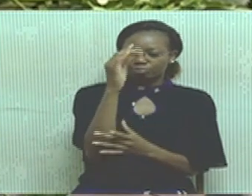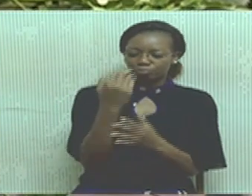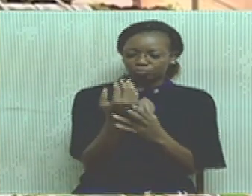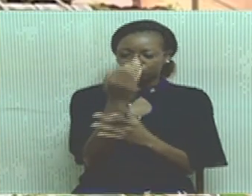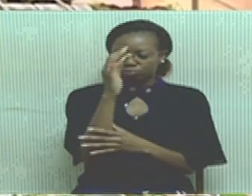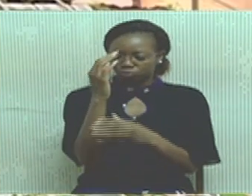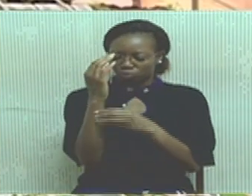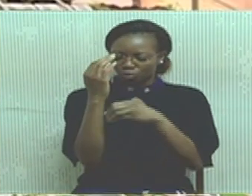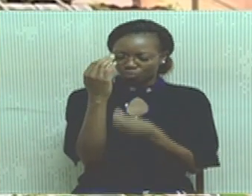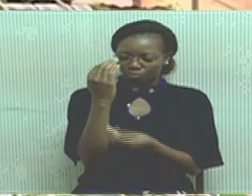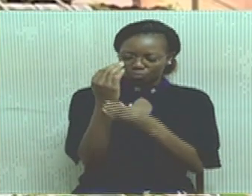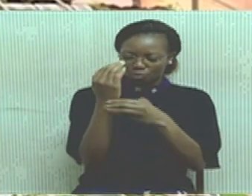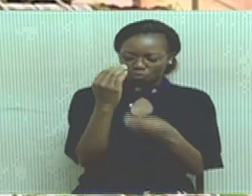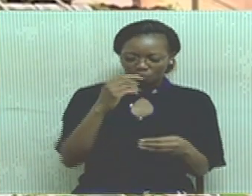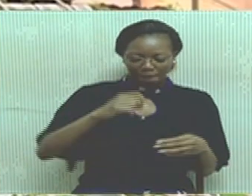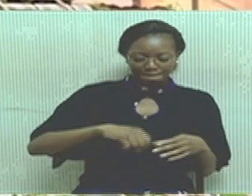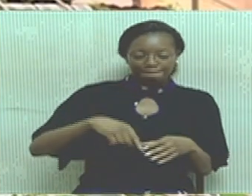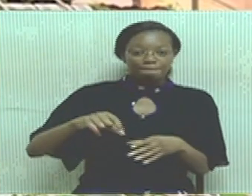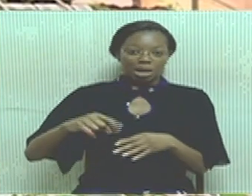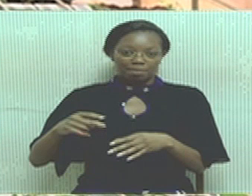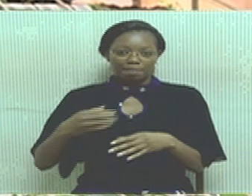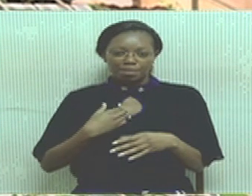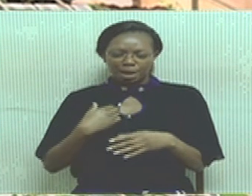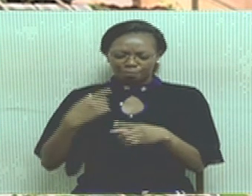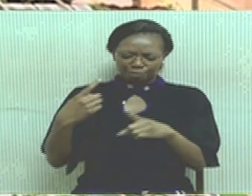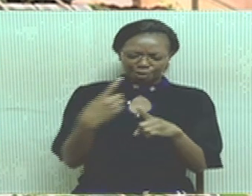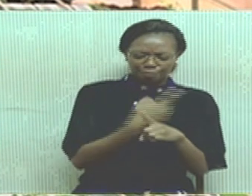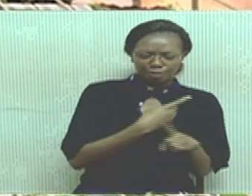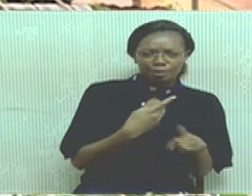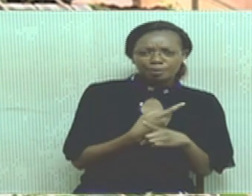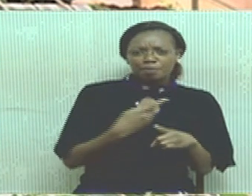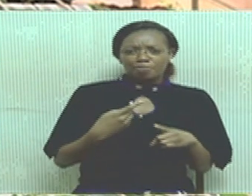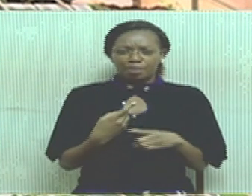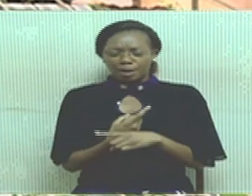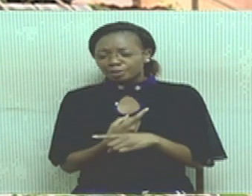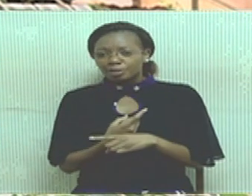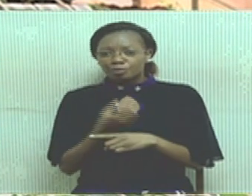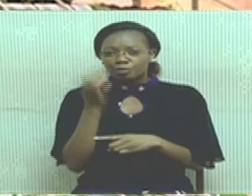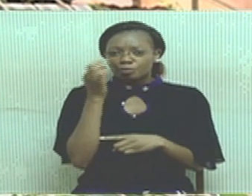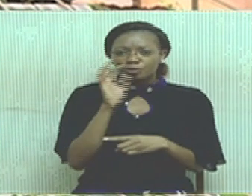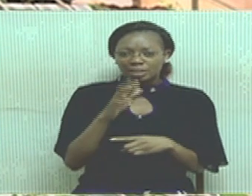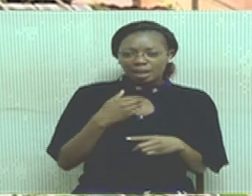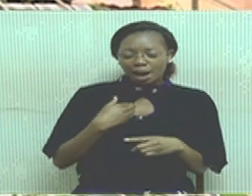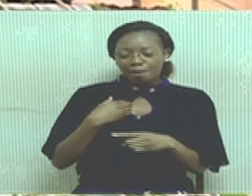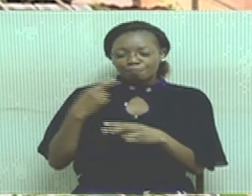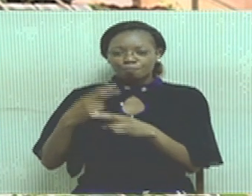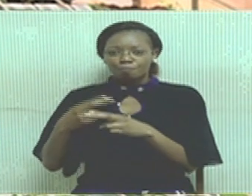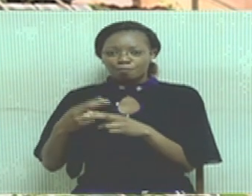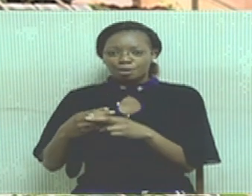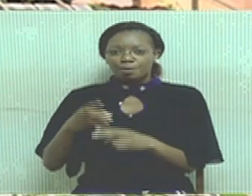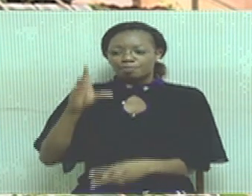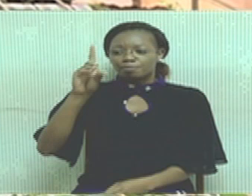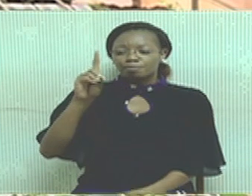ishakuwa. Tuko na aina nyingi sana za strawberries katika nchi yetu. Kuna ile aina ya